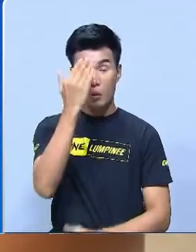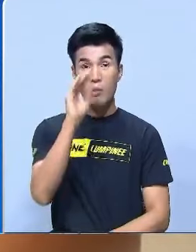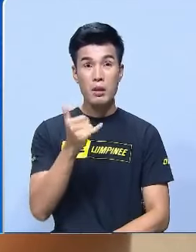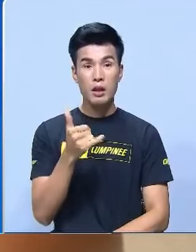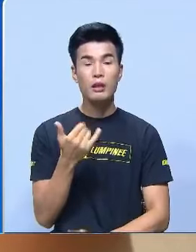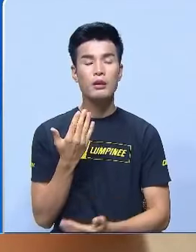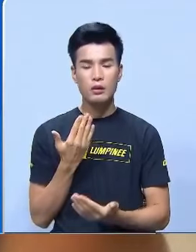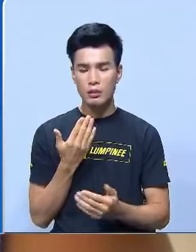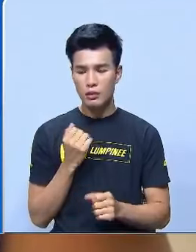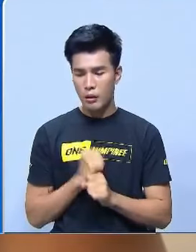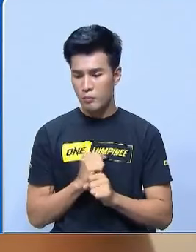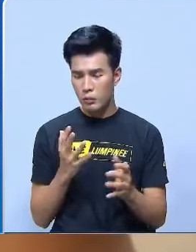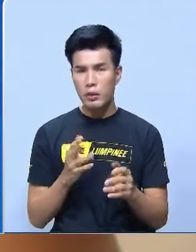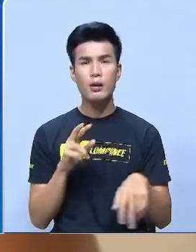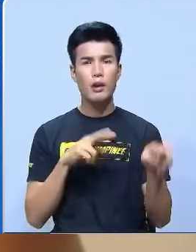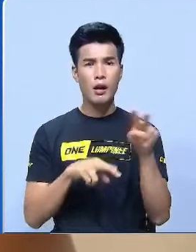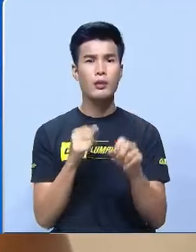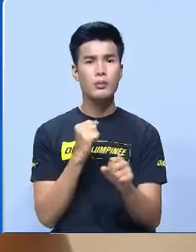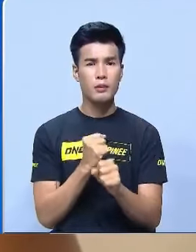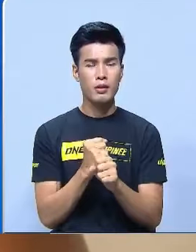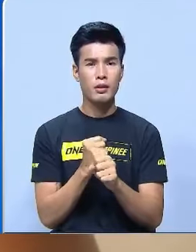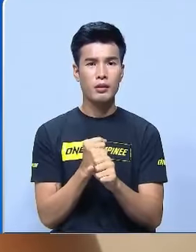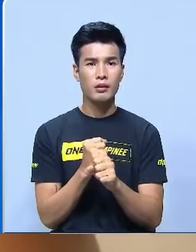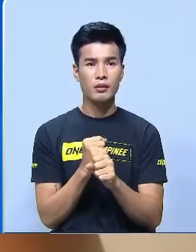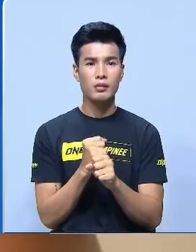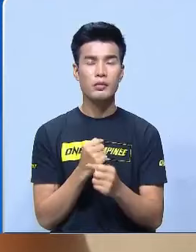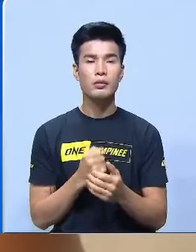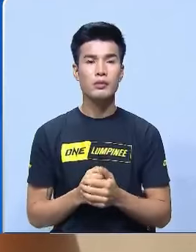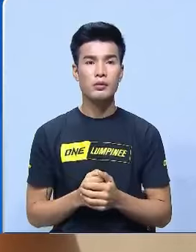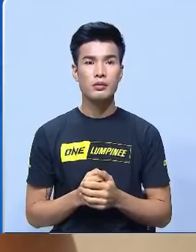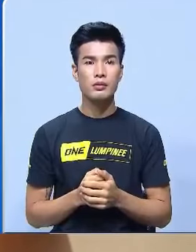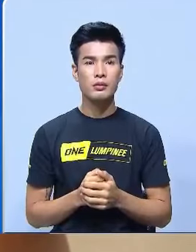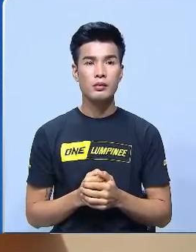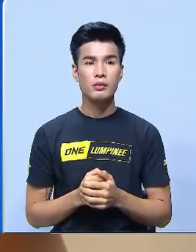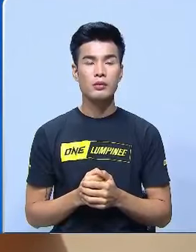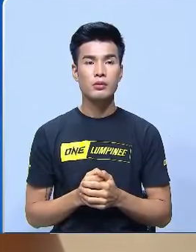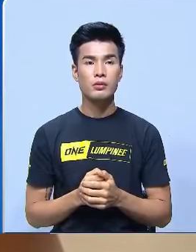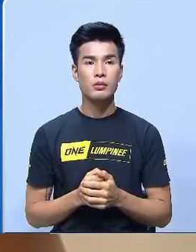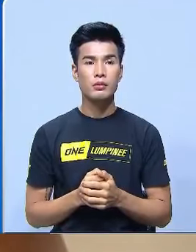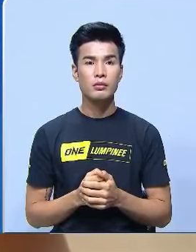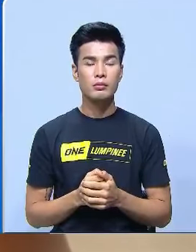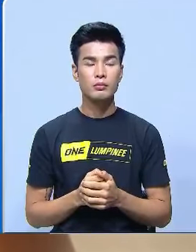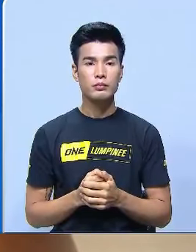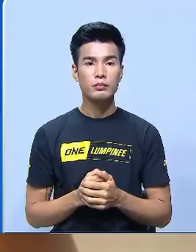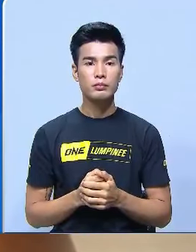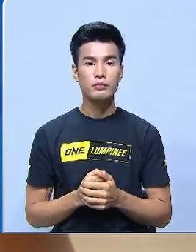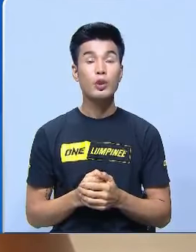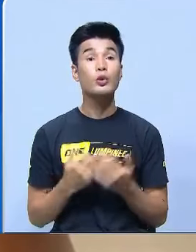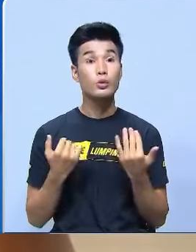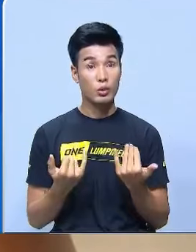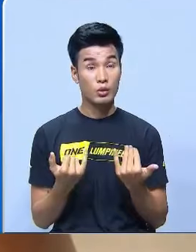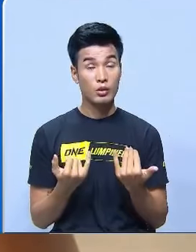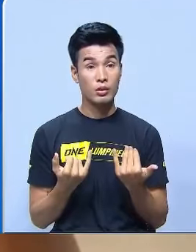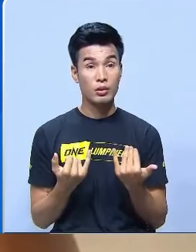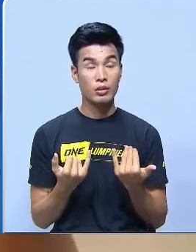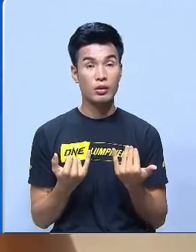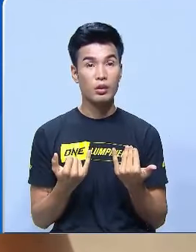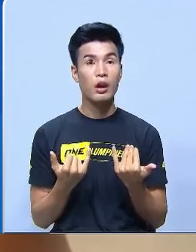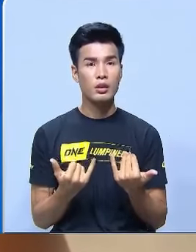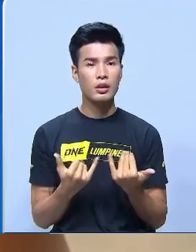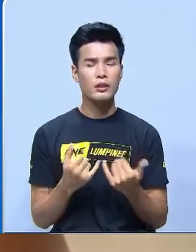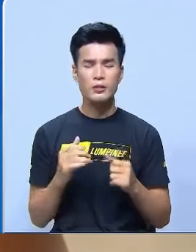งานไม่รู้ิไปหาไอเนาอไม่รู้ไปหามาให้หมู่มันกินตนนี้ก็ตอนนี้ก็